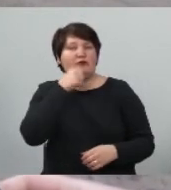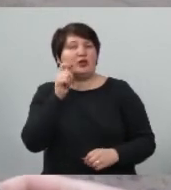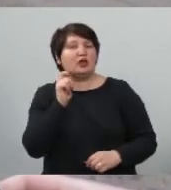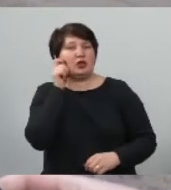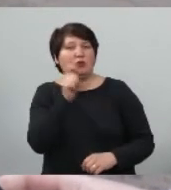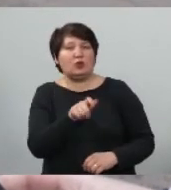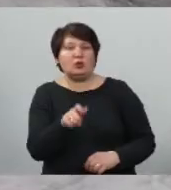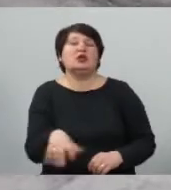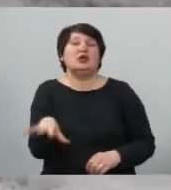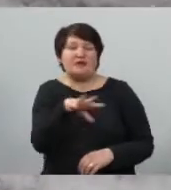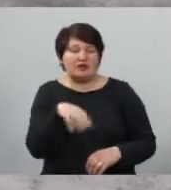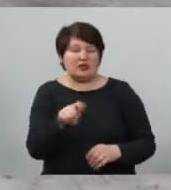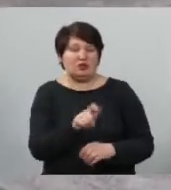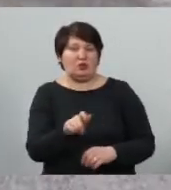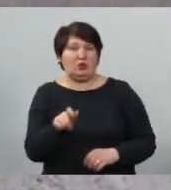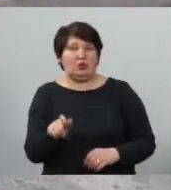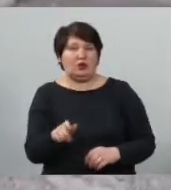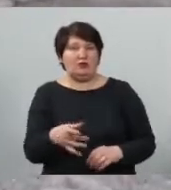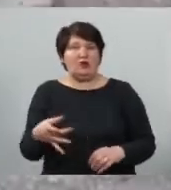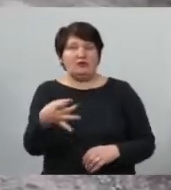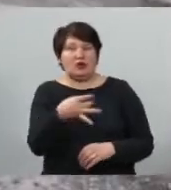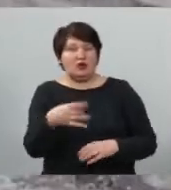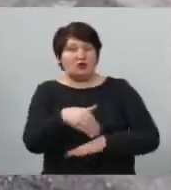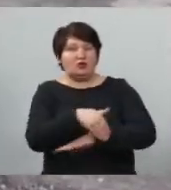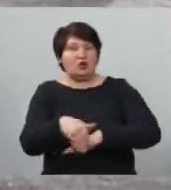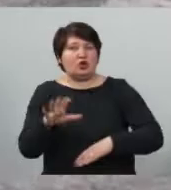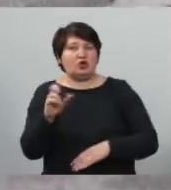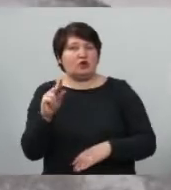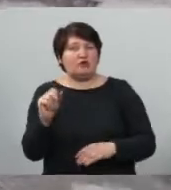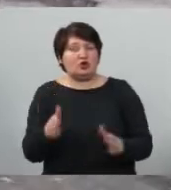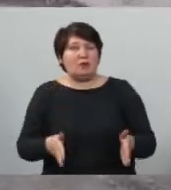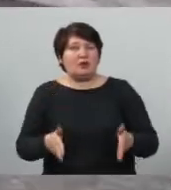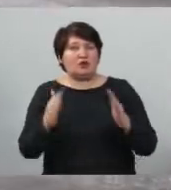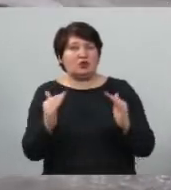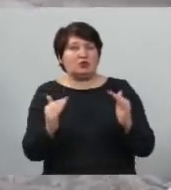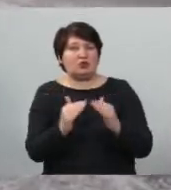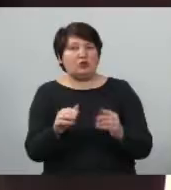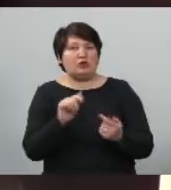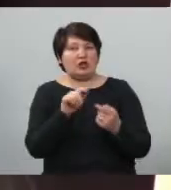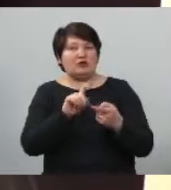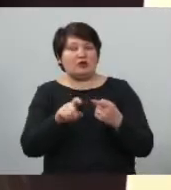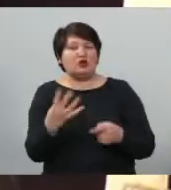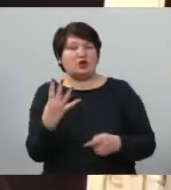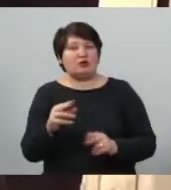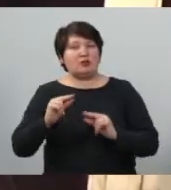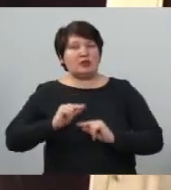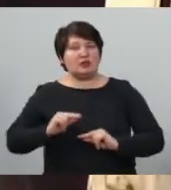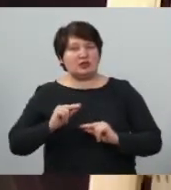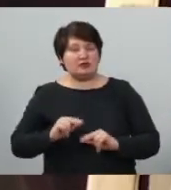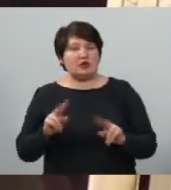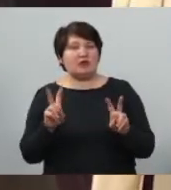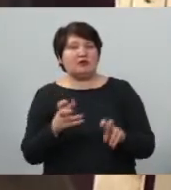та й усім людям. У районі вулиці Хоткевича під'їзди будинків дезінфікують четверо працівників теплого дому.